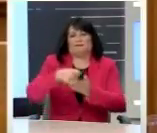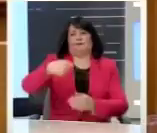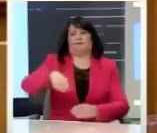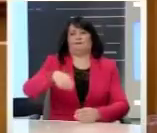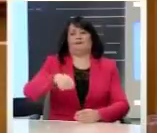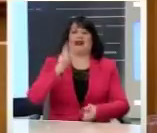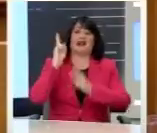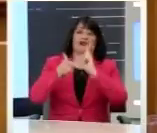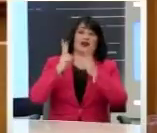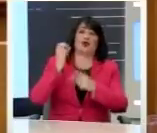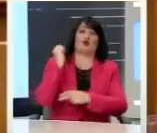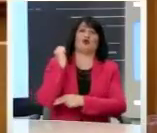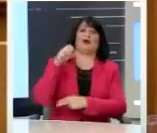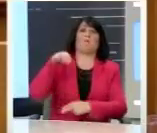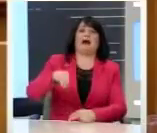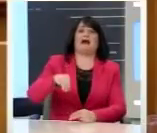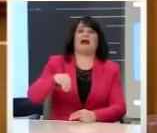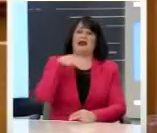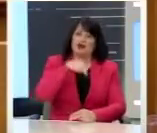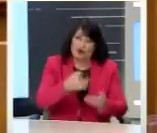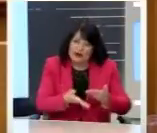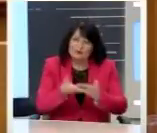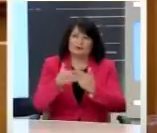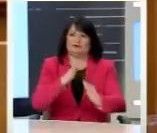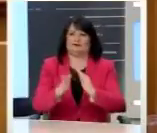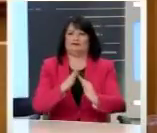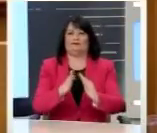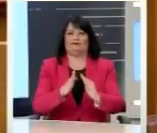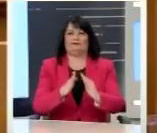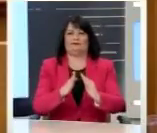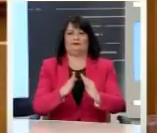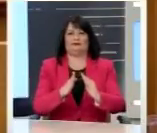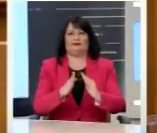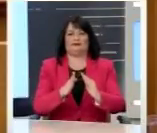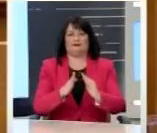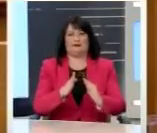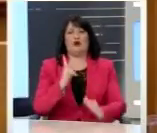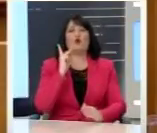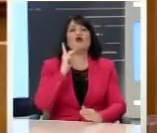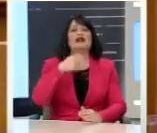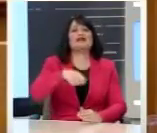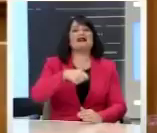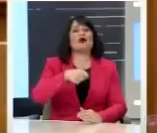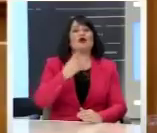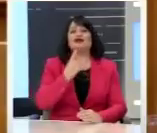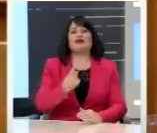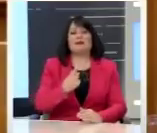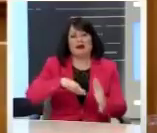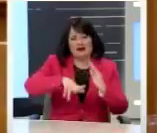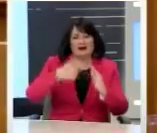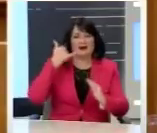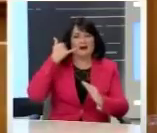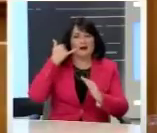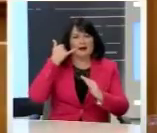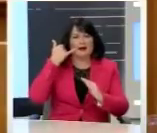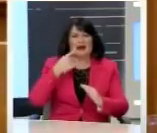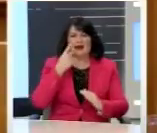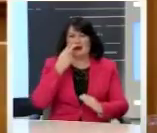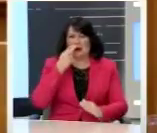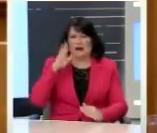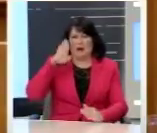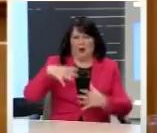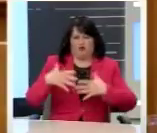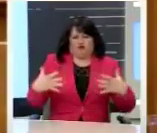κατηγορούσαν τον Μαρινάκη. Αν δει κανείς τι έλεγε για τις παράνομες υποκλοπές ο Αλέξης Κούγιας, τον αποκαλούσε χούντα του ποδοσφαίρου,